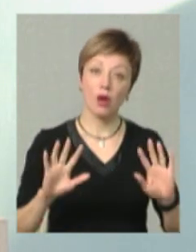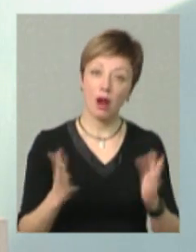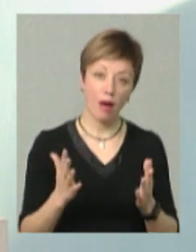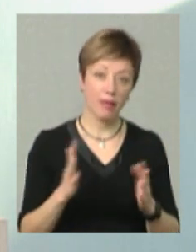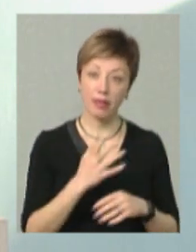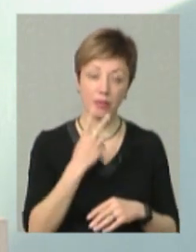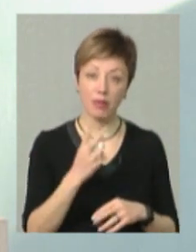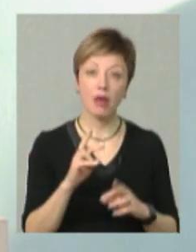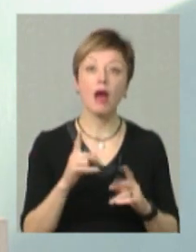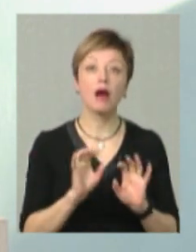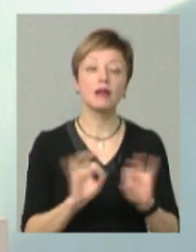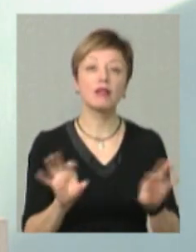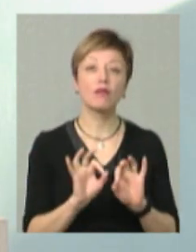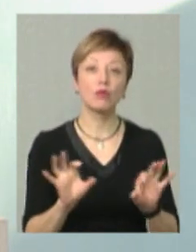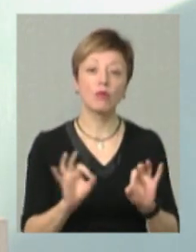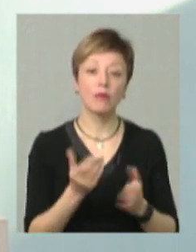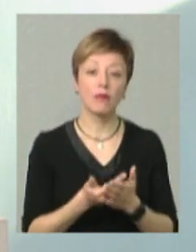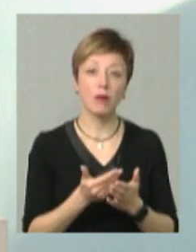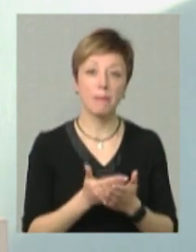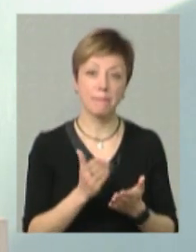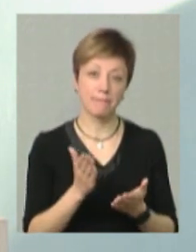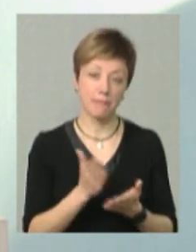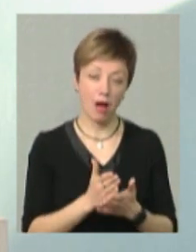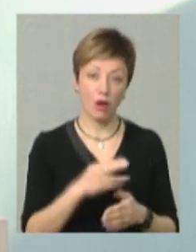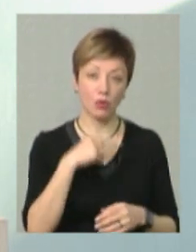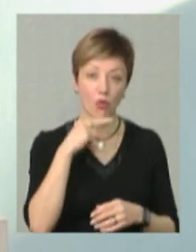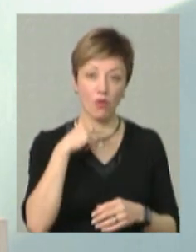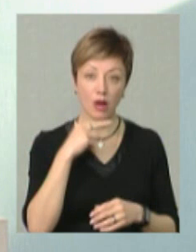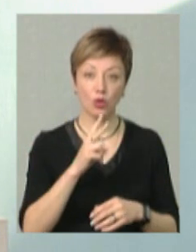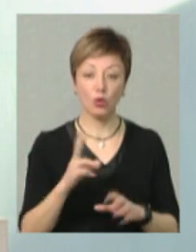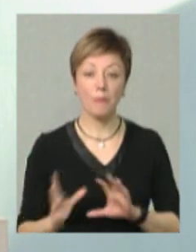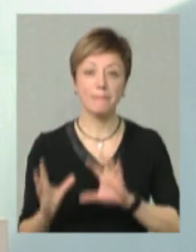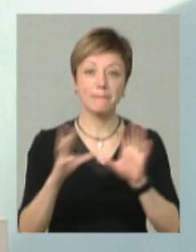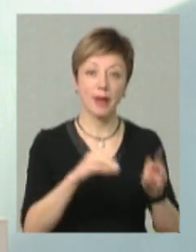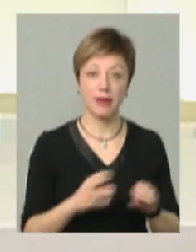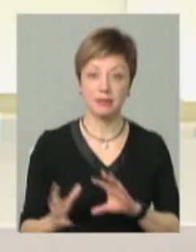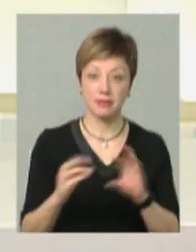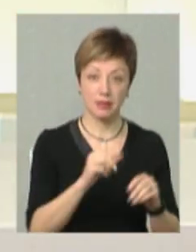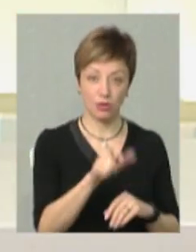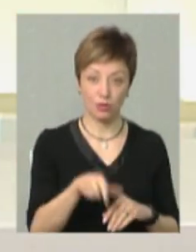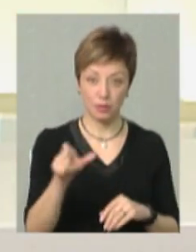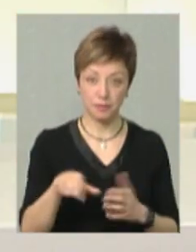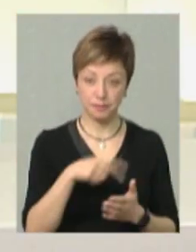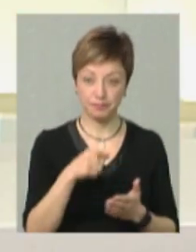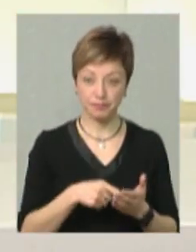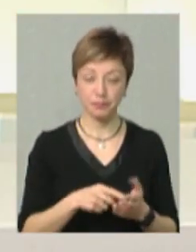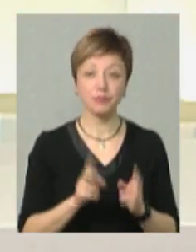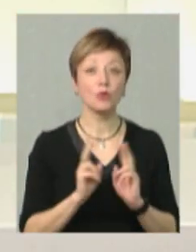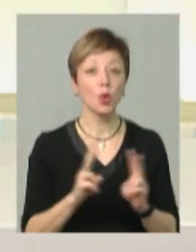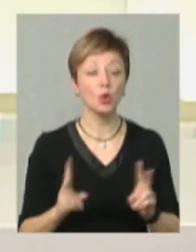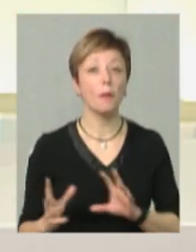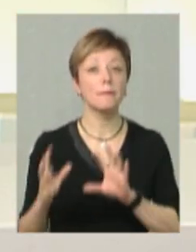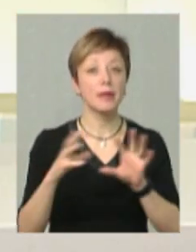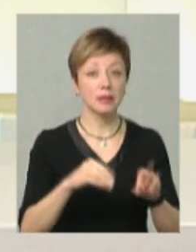не подивиться, як ви їх інформуєте? Маю на увазі тих, хто тимчасово переселений. Особи, які